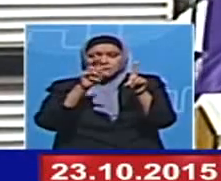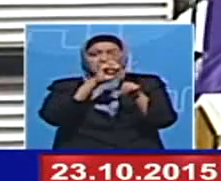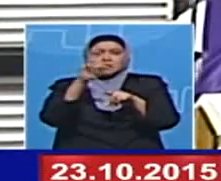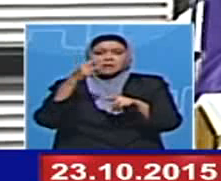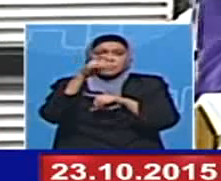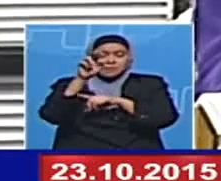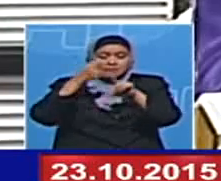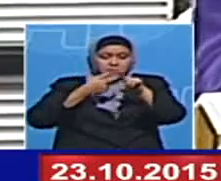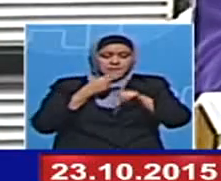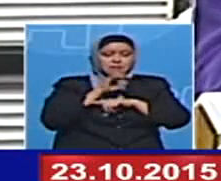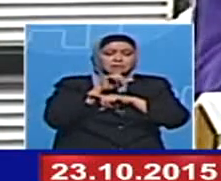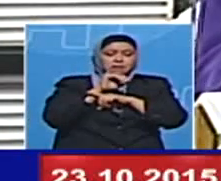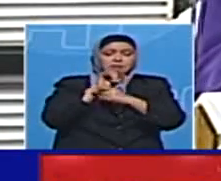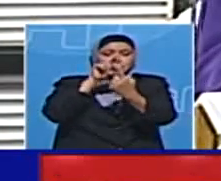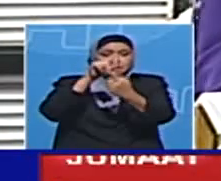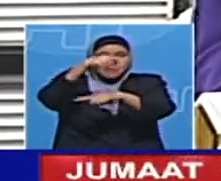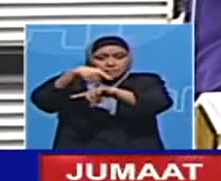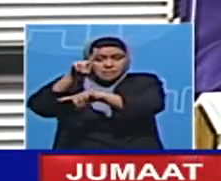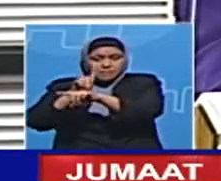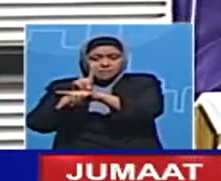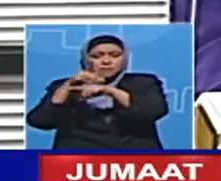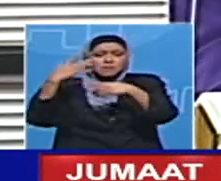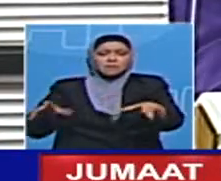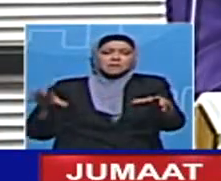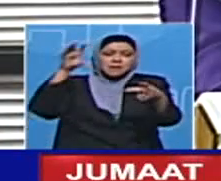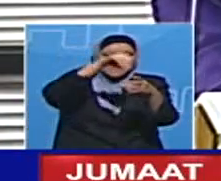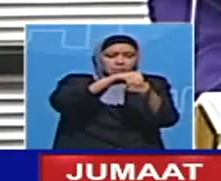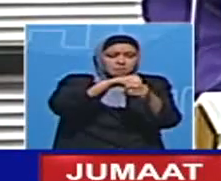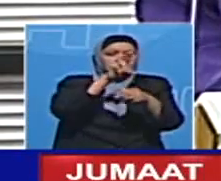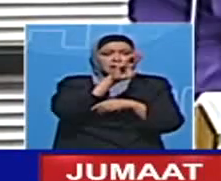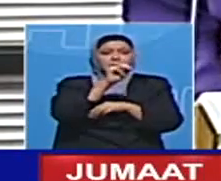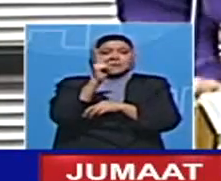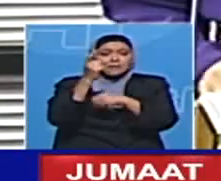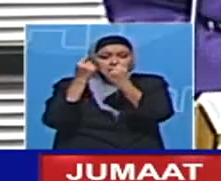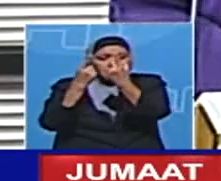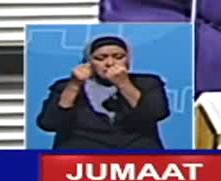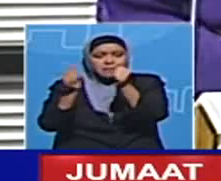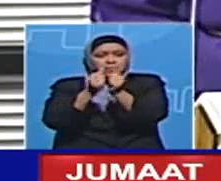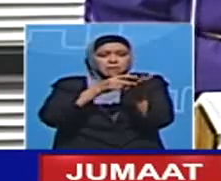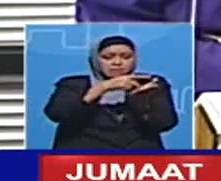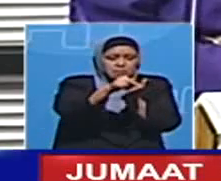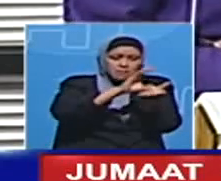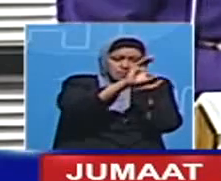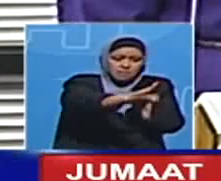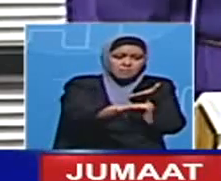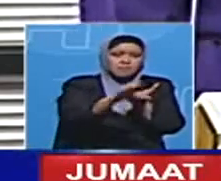nickon sepertielah dibentangkan dalam RMK 11 dengan unjuran pelaburan permulaan R5 bilion pada